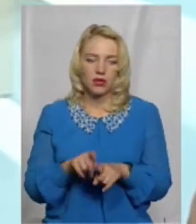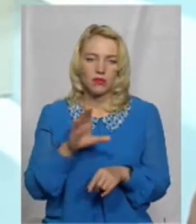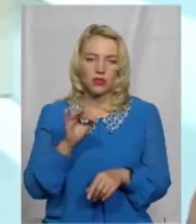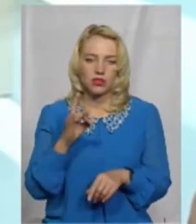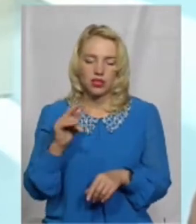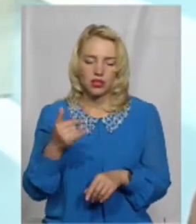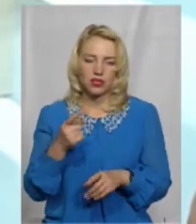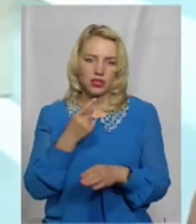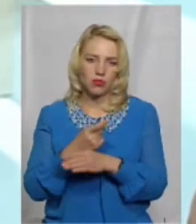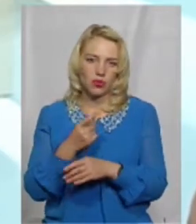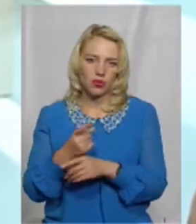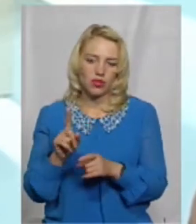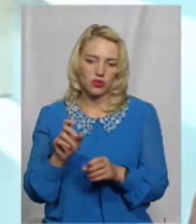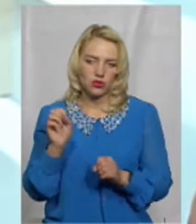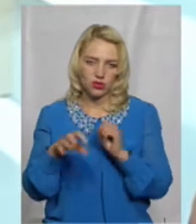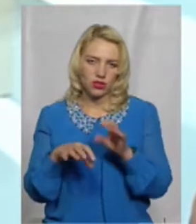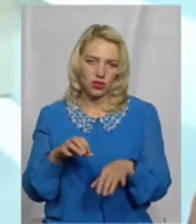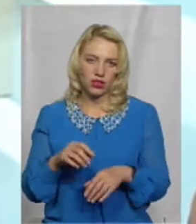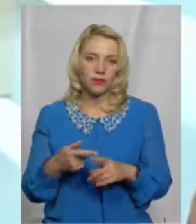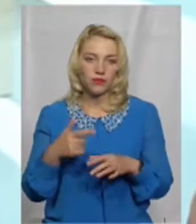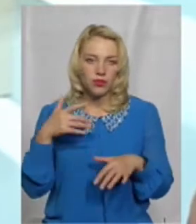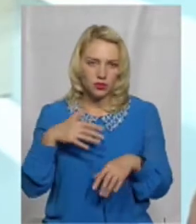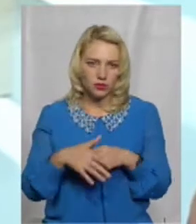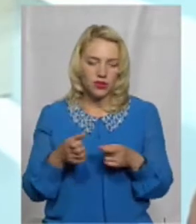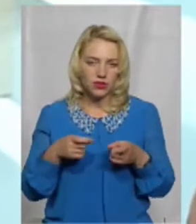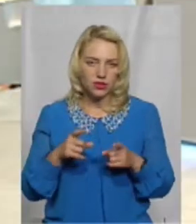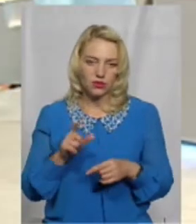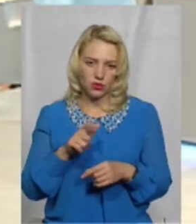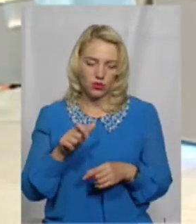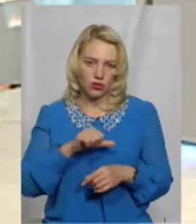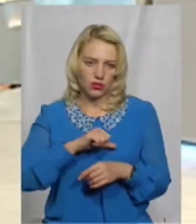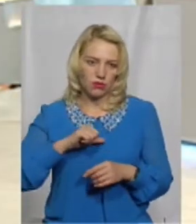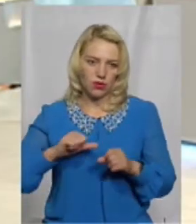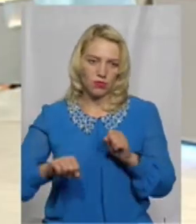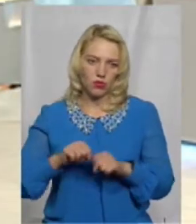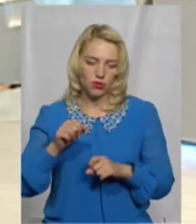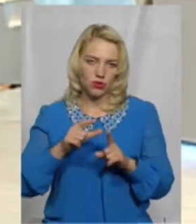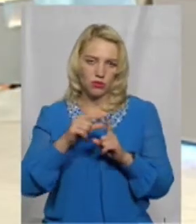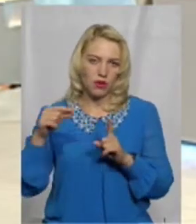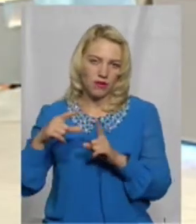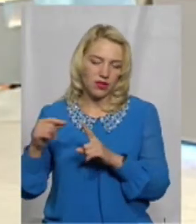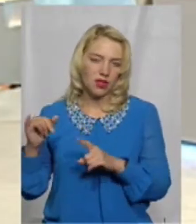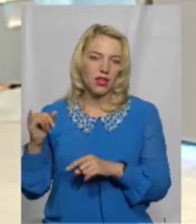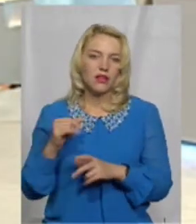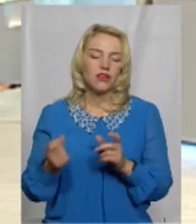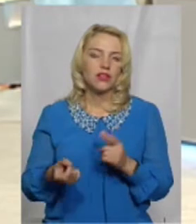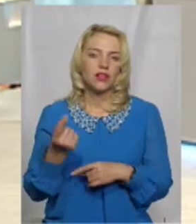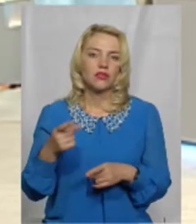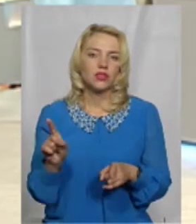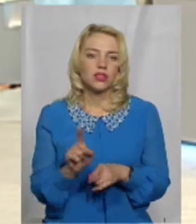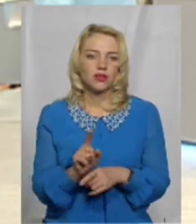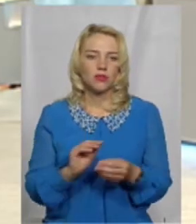воно забороняється годувати. Це дійсно, там, що, розумієте, самі люди порушують ці правила і виникають такі